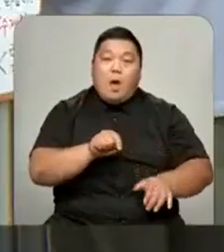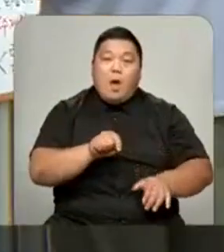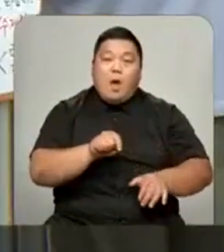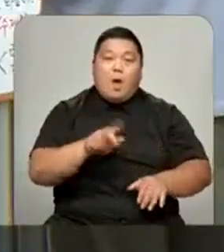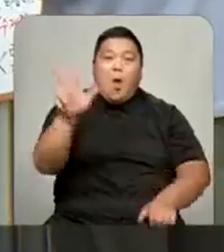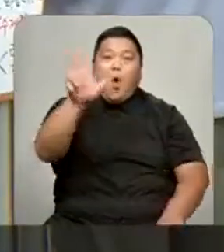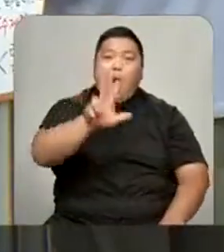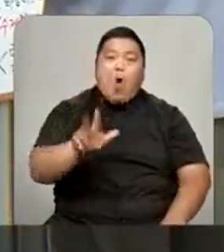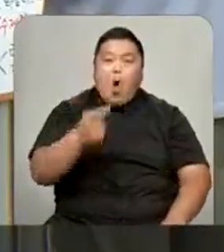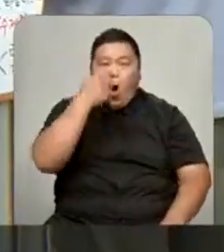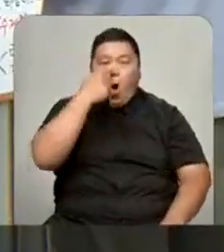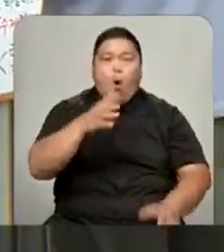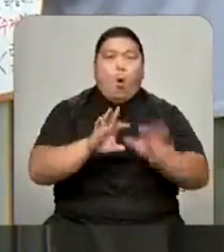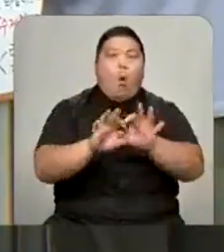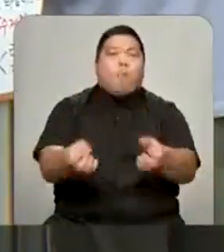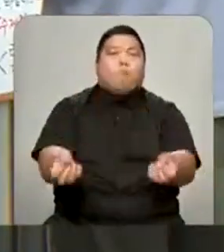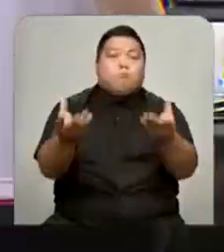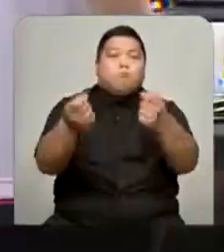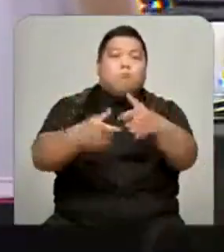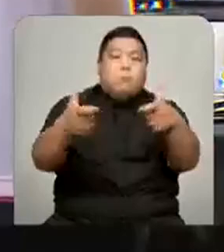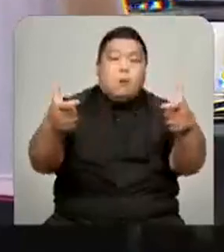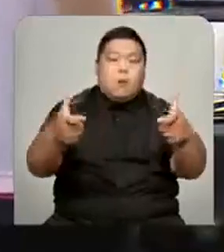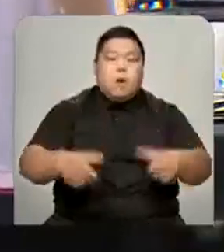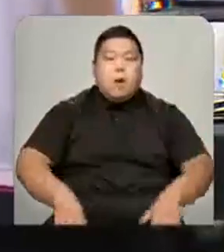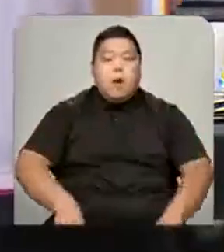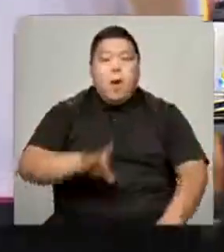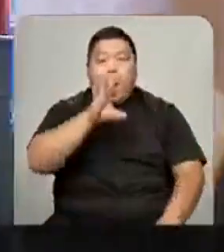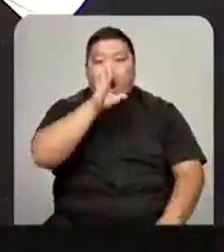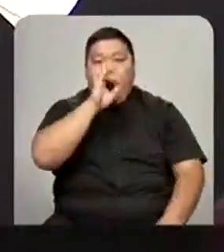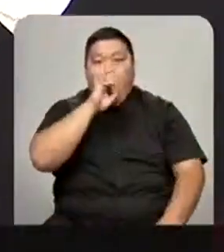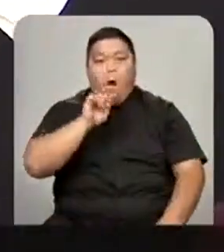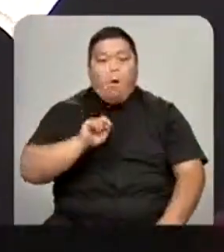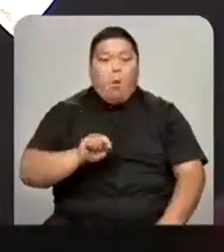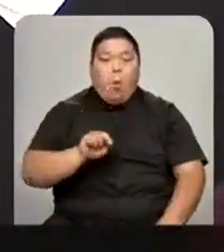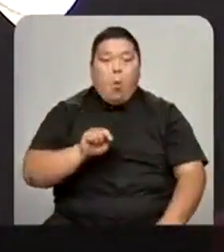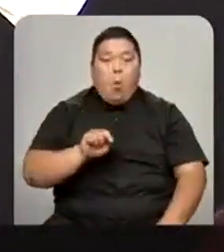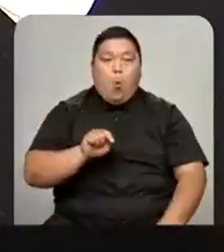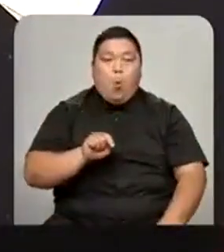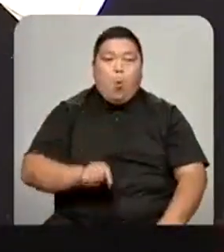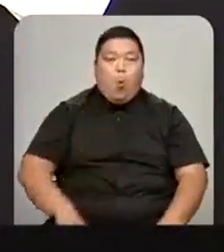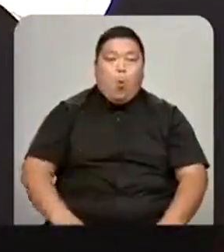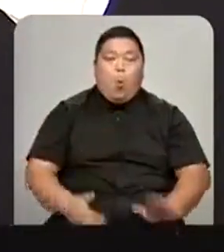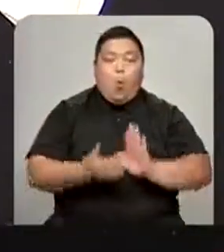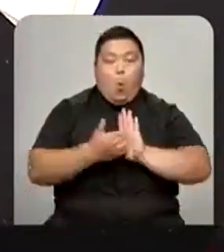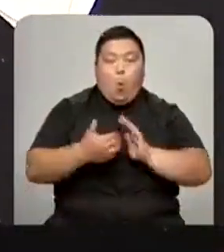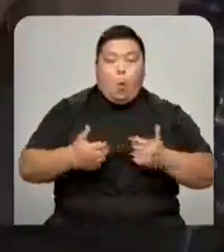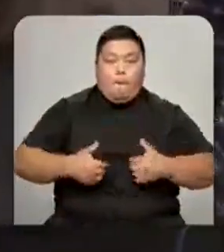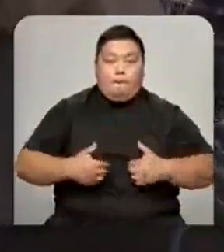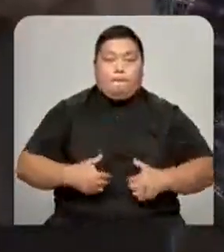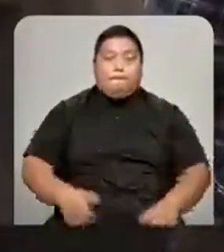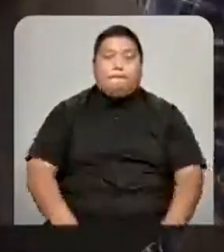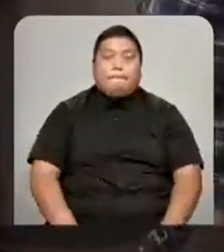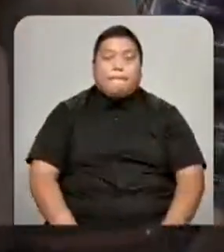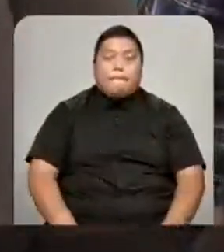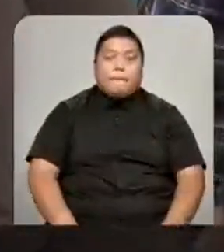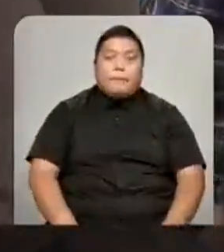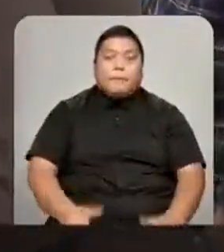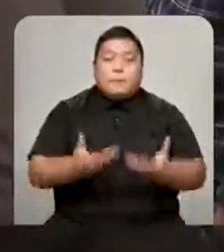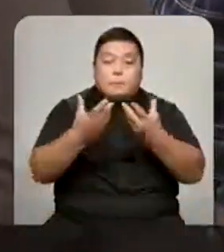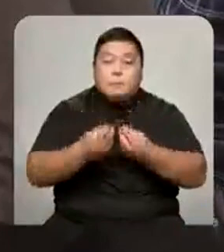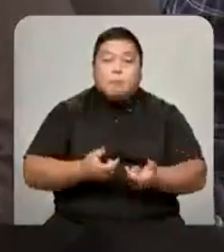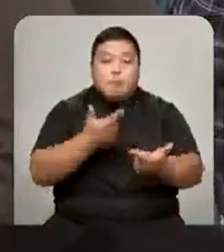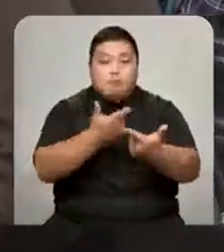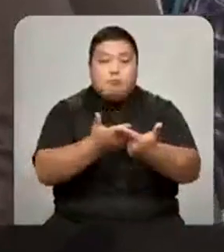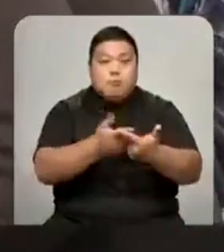전국적으로 따르면서 강릉의 커피 도시 위상이 흔들릴 수 있다는 우려도 제기됩니다 특히 부산은